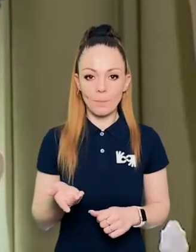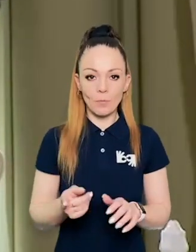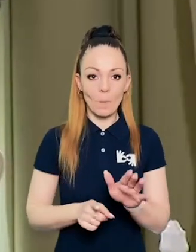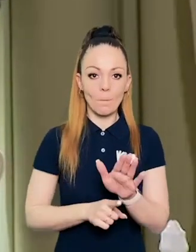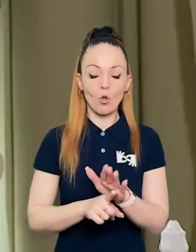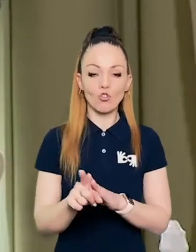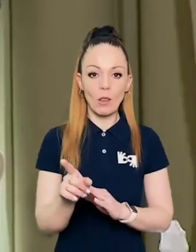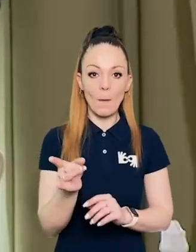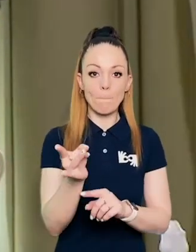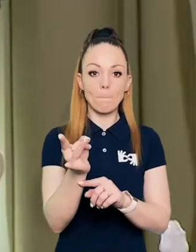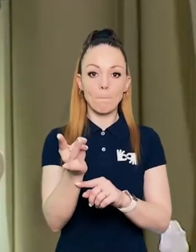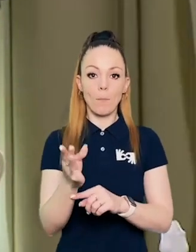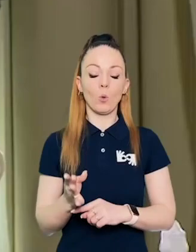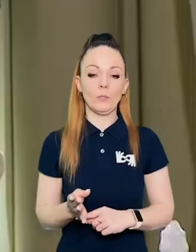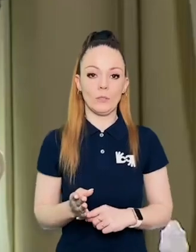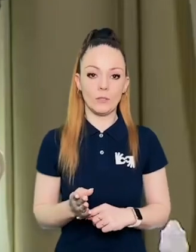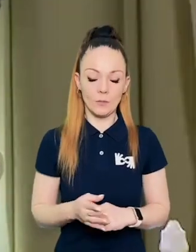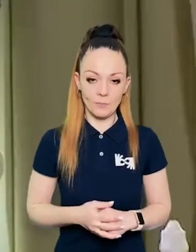раніше, коли